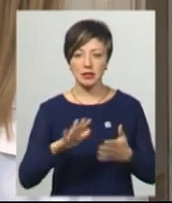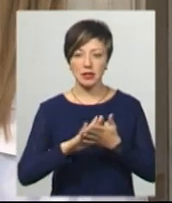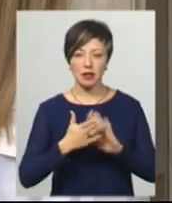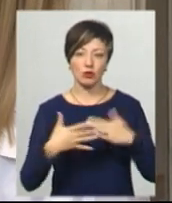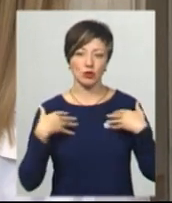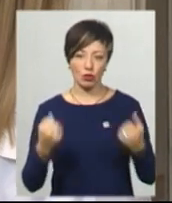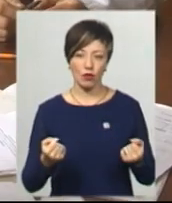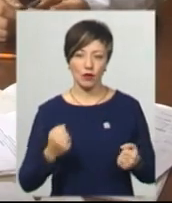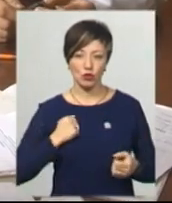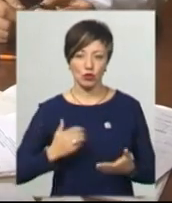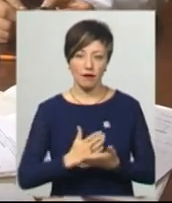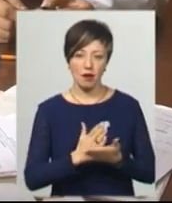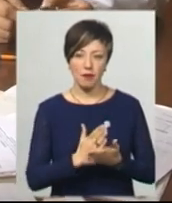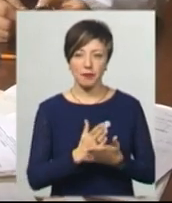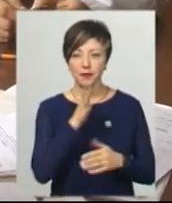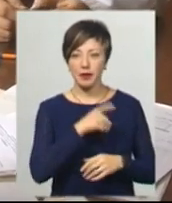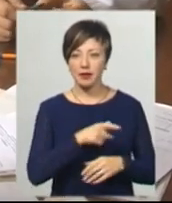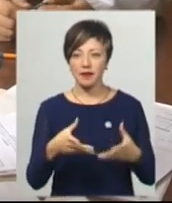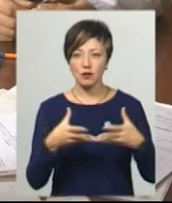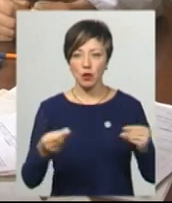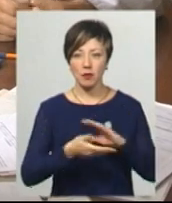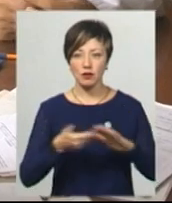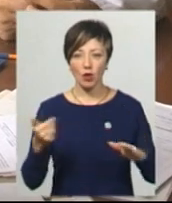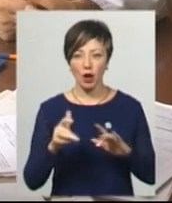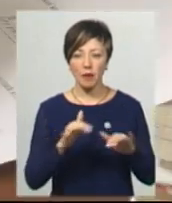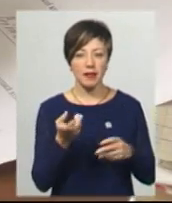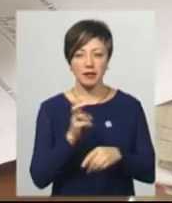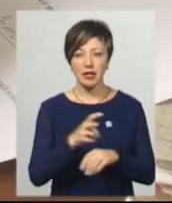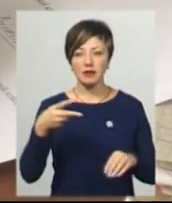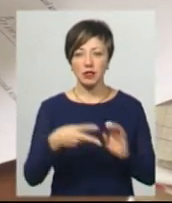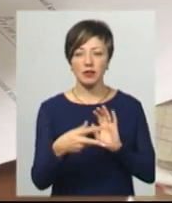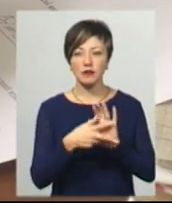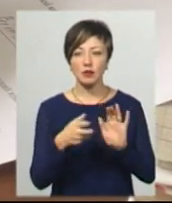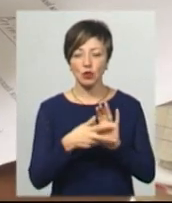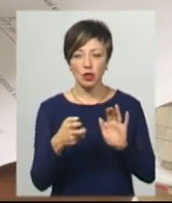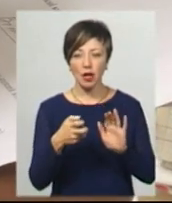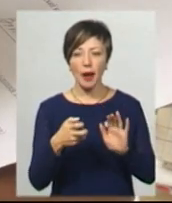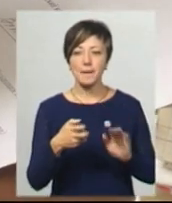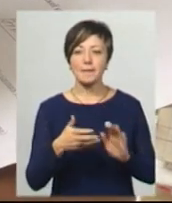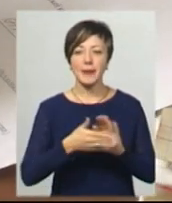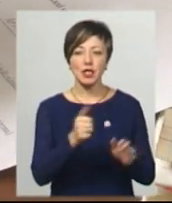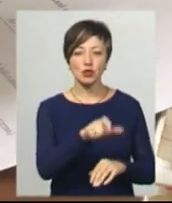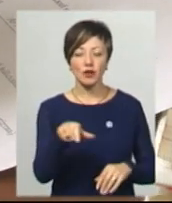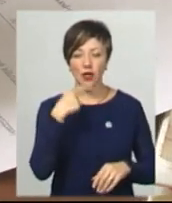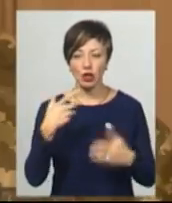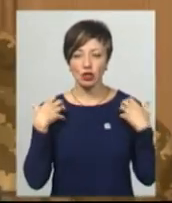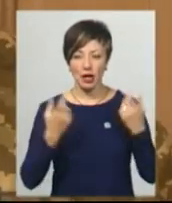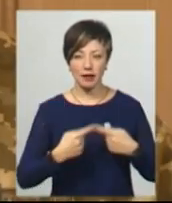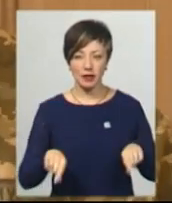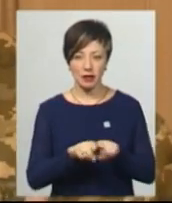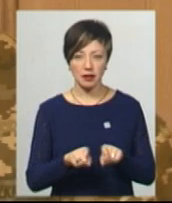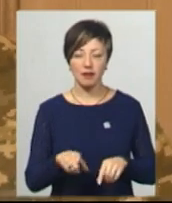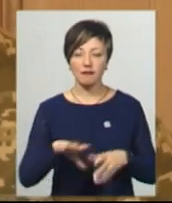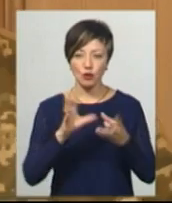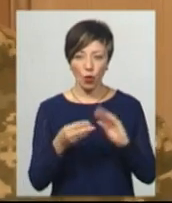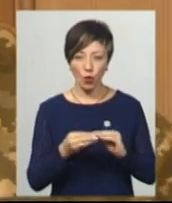армії за станом здоров'я. Під час весняної призовної кампанії до військкомату наз'явилося 2800 призовників, каже начальник відділення військкомату Сергій Чорноконь.